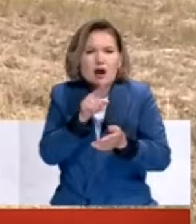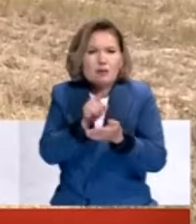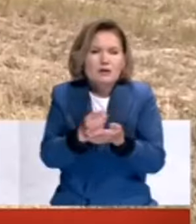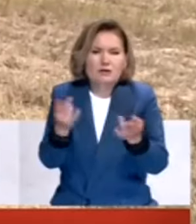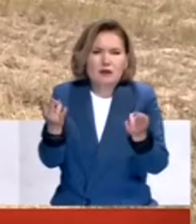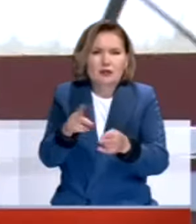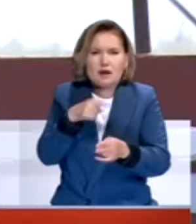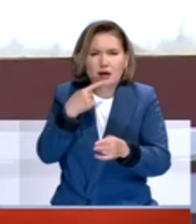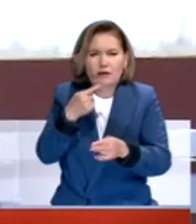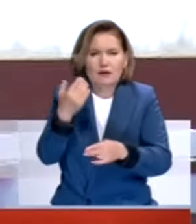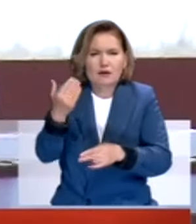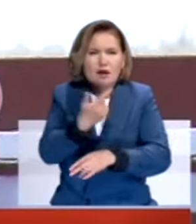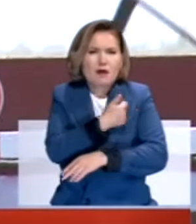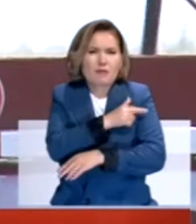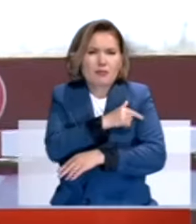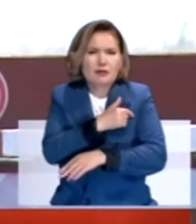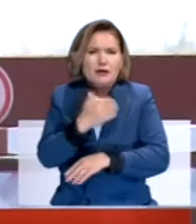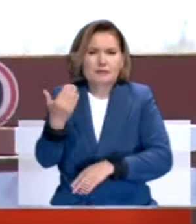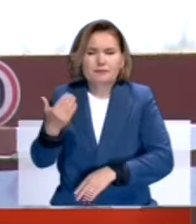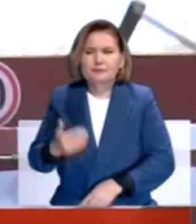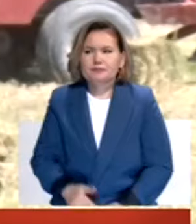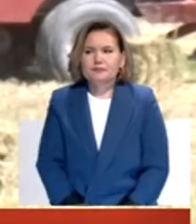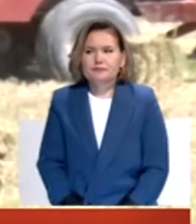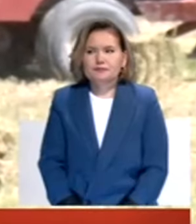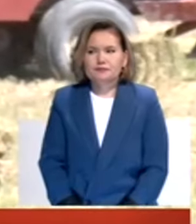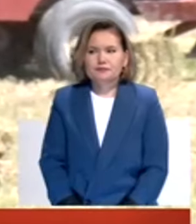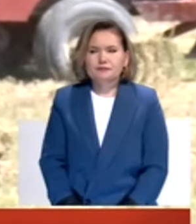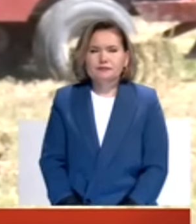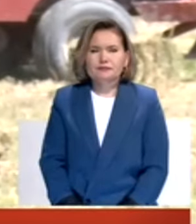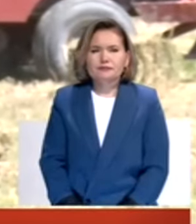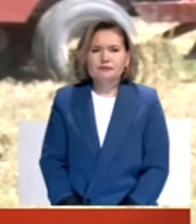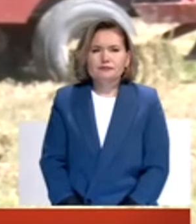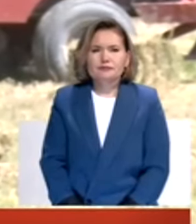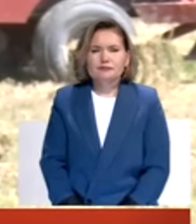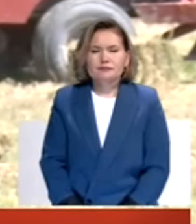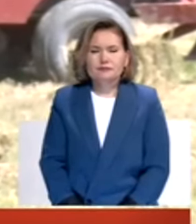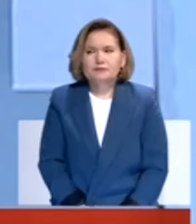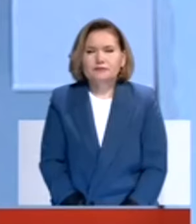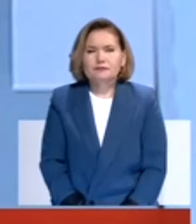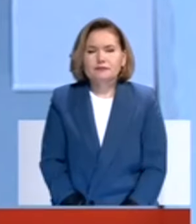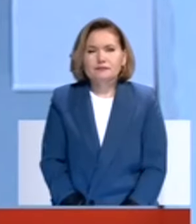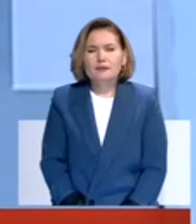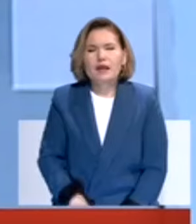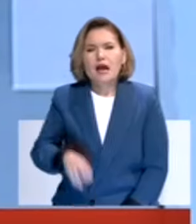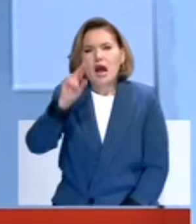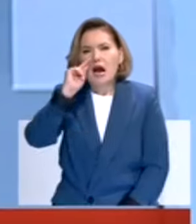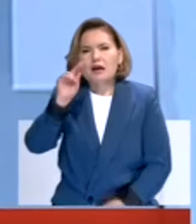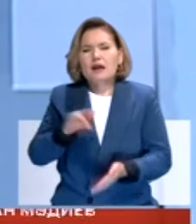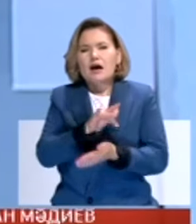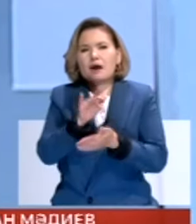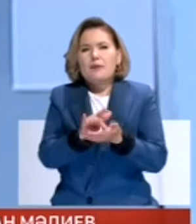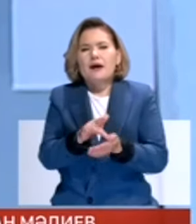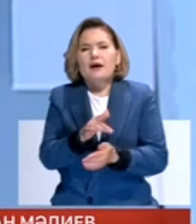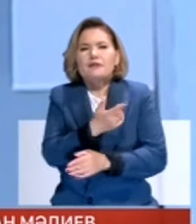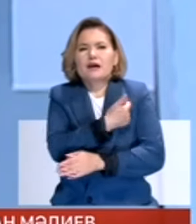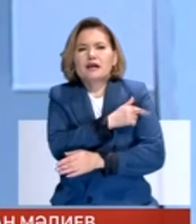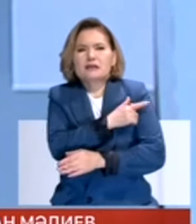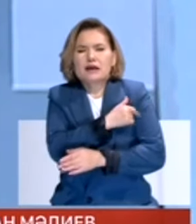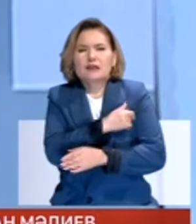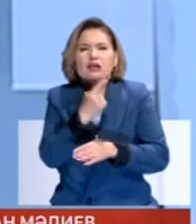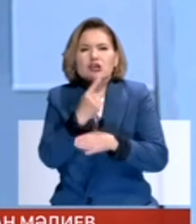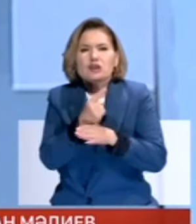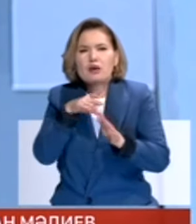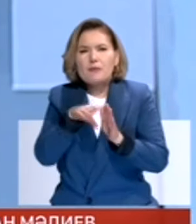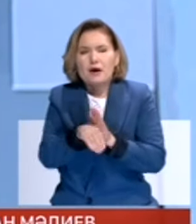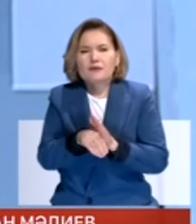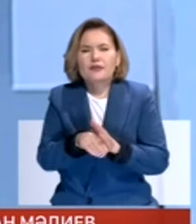мамандар. Әділбек Серікұлы, Ғани Қалмахан, Нұрлыбек Нұрмахан, Қазақстан ұлттық телеарнасы. Шымкентте санитарлық шектеу енгізілді.